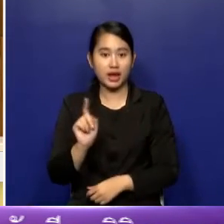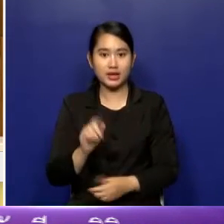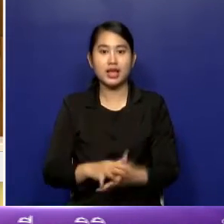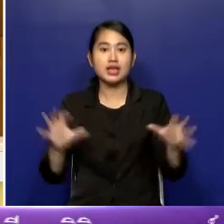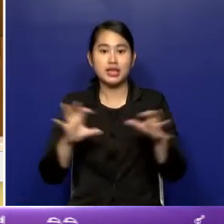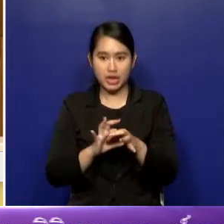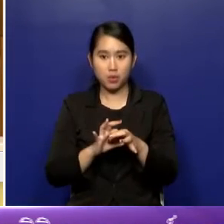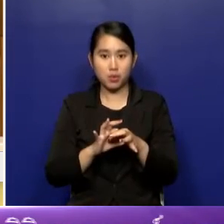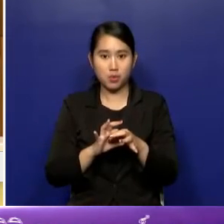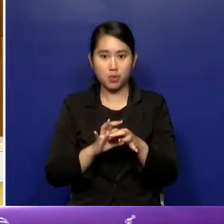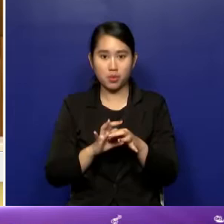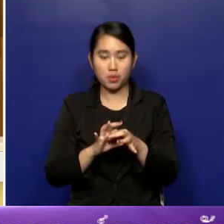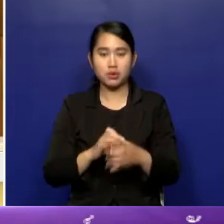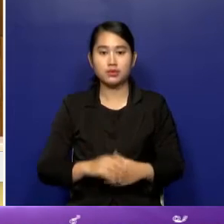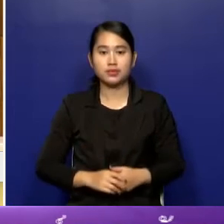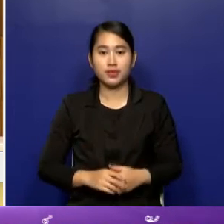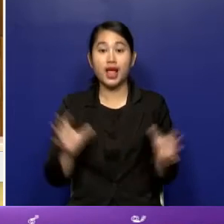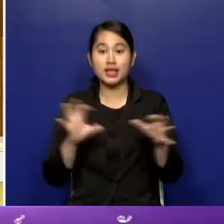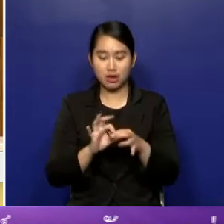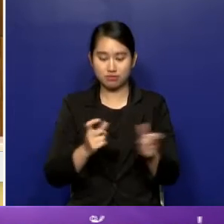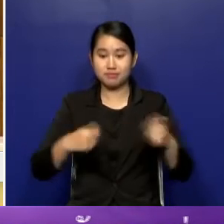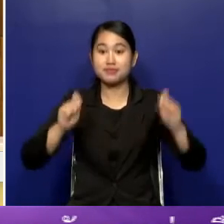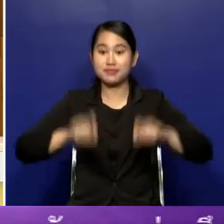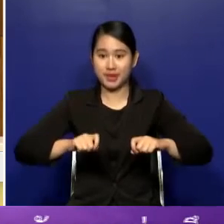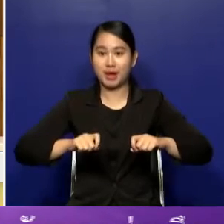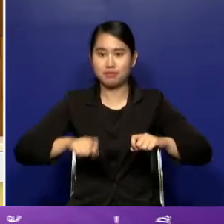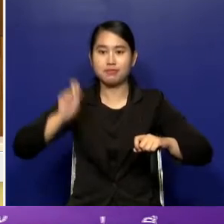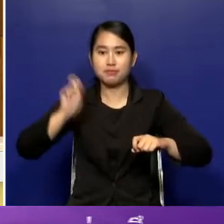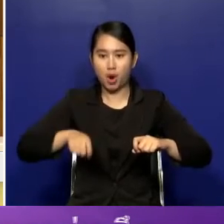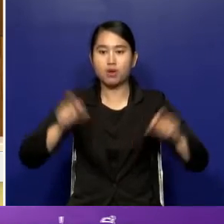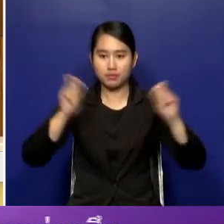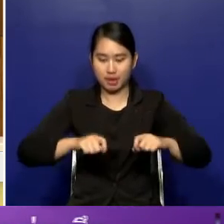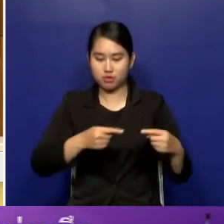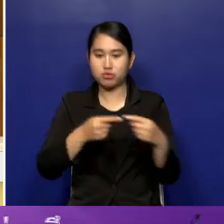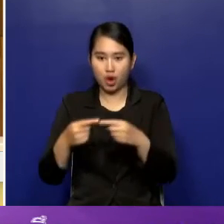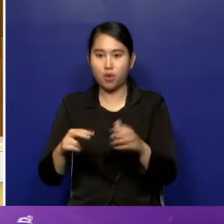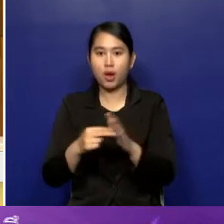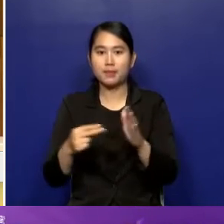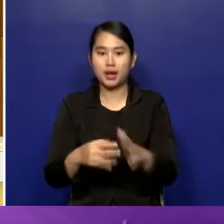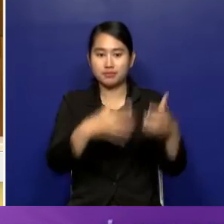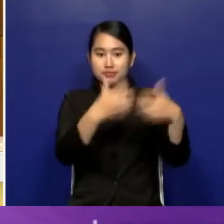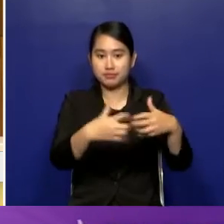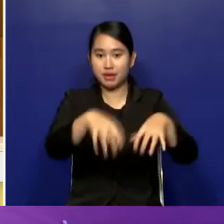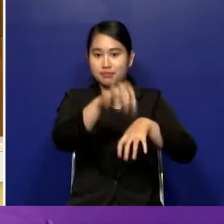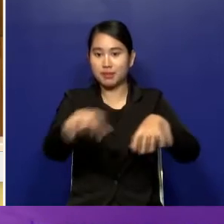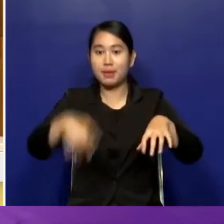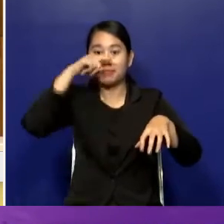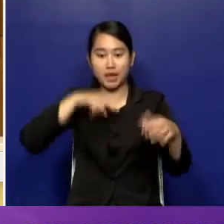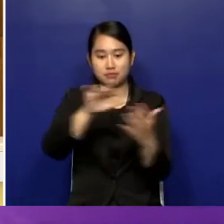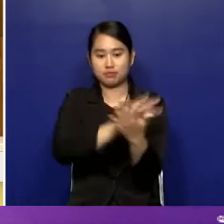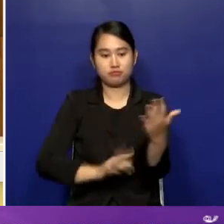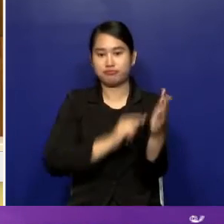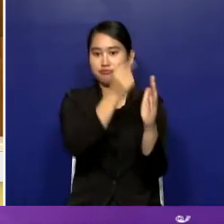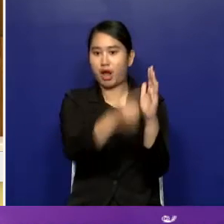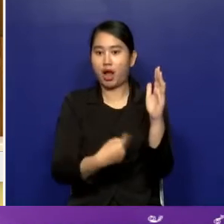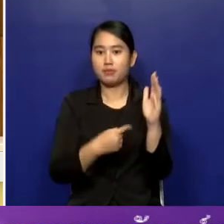ัม.. เออ...ส ต่อสับรฐานนะครับซึ่งมคำสงไปถึงทุกเมืองในประเทศไยทรประเภทใ